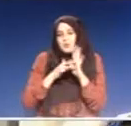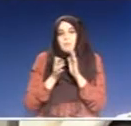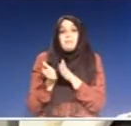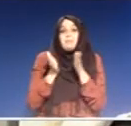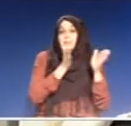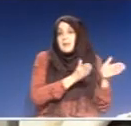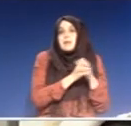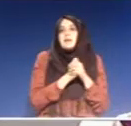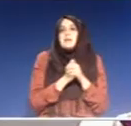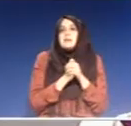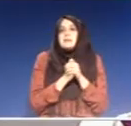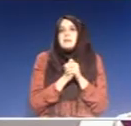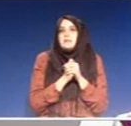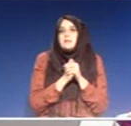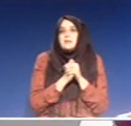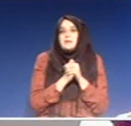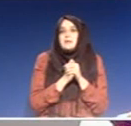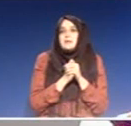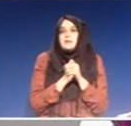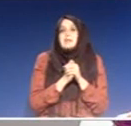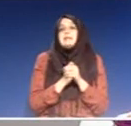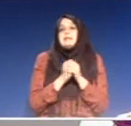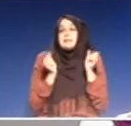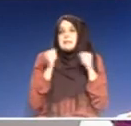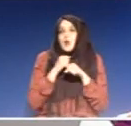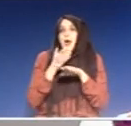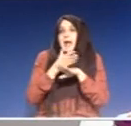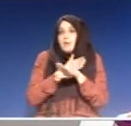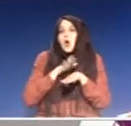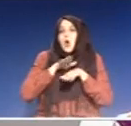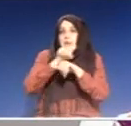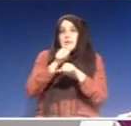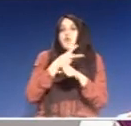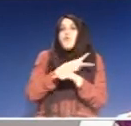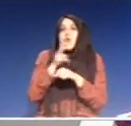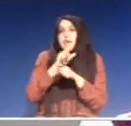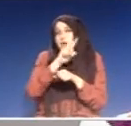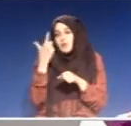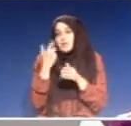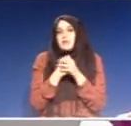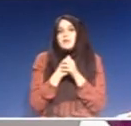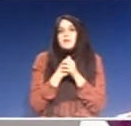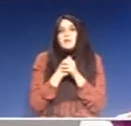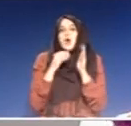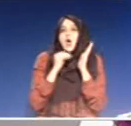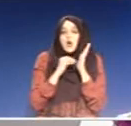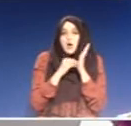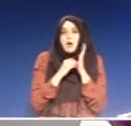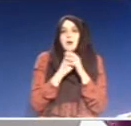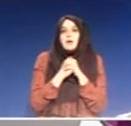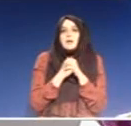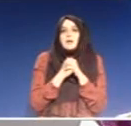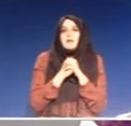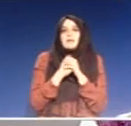رجوع إلى محور من محاور هذا اللقاء الذي يتعلق بالخبرة العقارية، دعنا نرى في